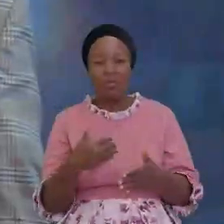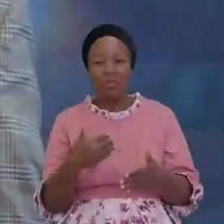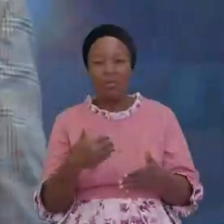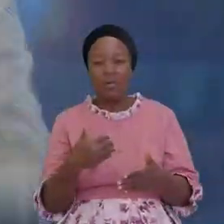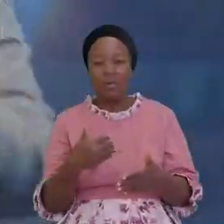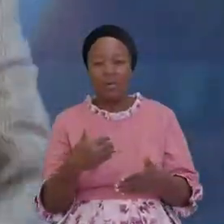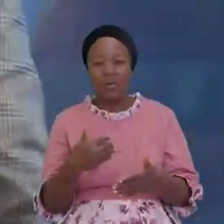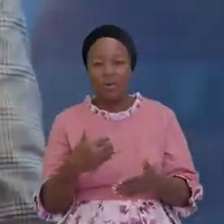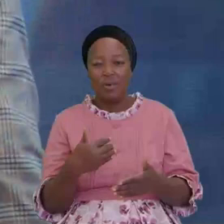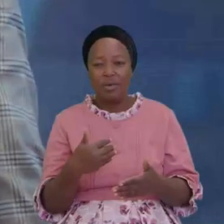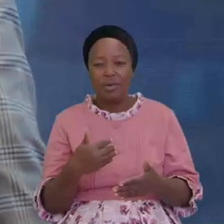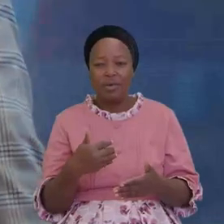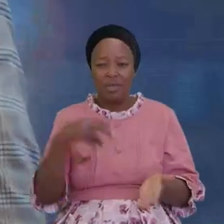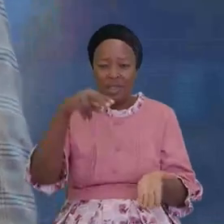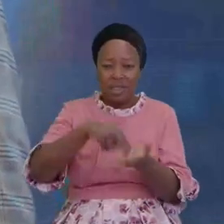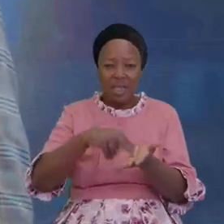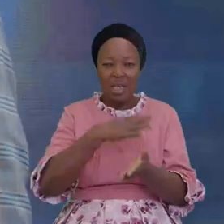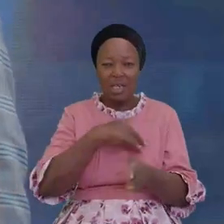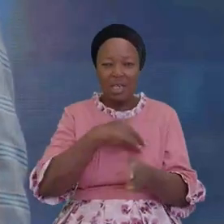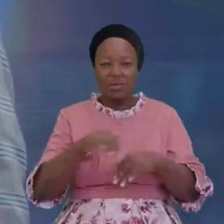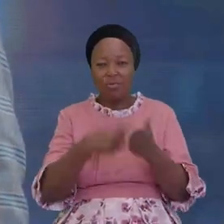Fais ce que tu n'arrivais pas à faire avant.